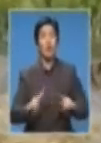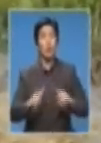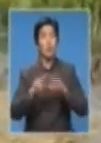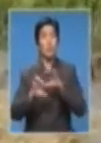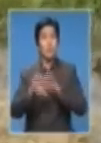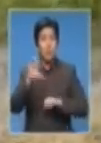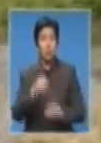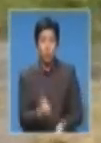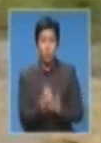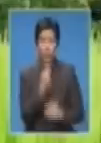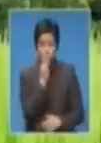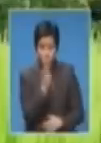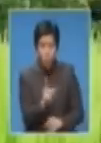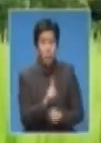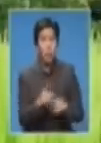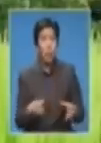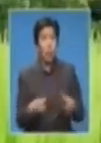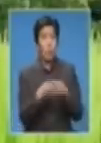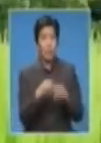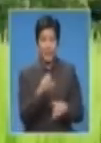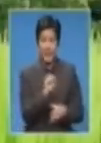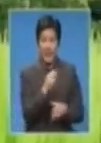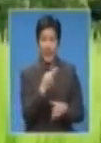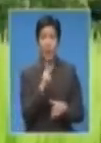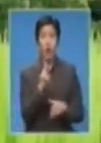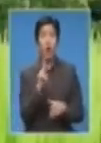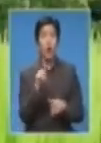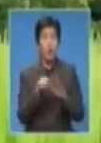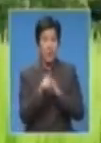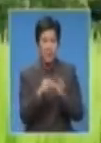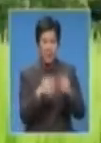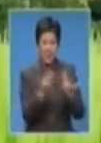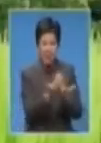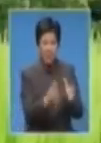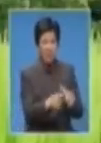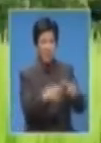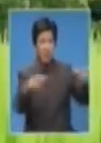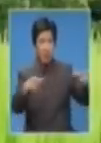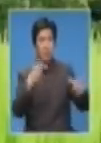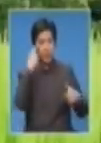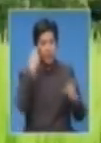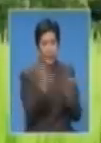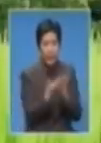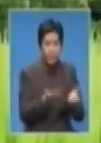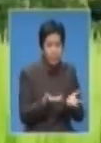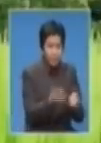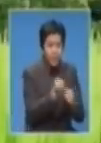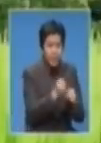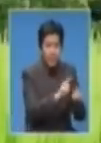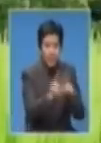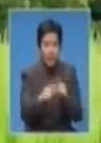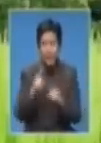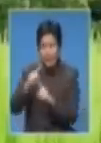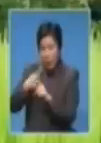ที่ไปดูไอ้ที่รวมกลุ่มเป็นสหกรณ์เป็นแปลงเกษตรใหญ่ๆมันจะได้ปรับราคาได้เท่าเทียมกันแล้วก็ไปท